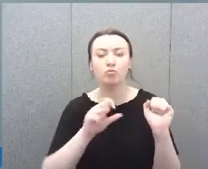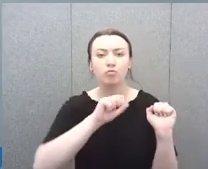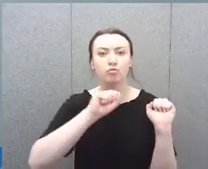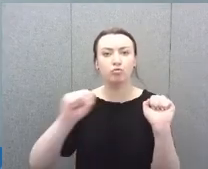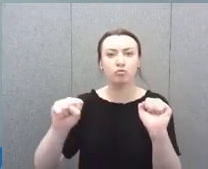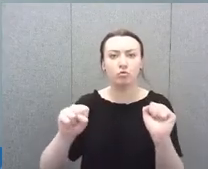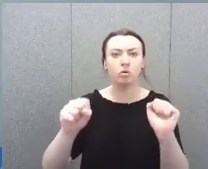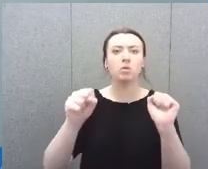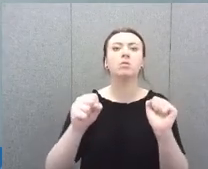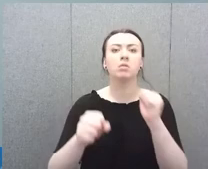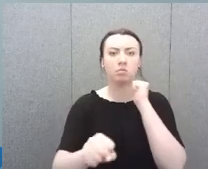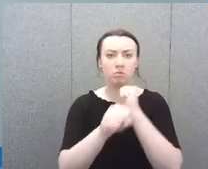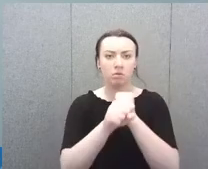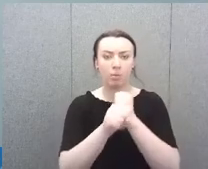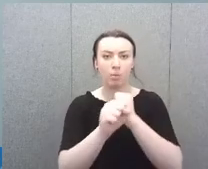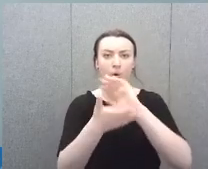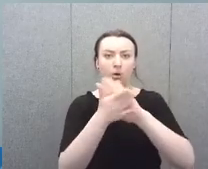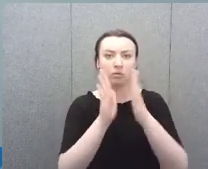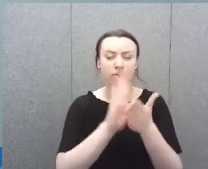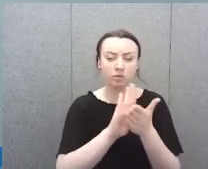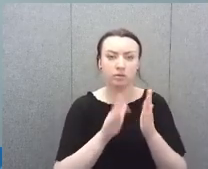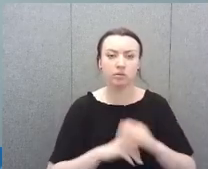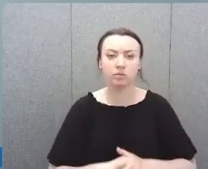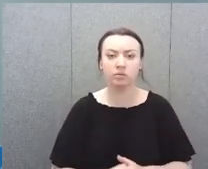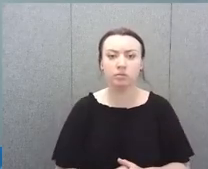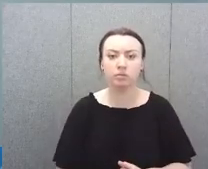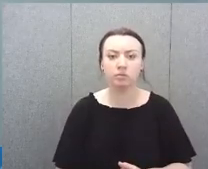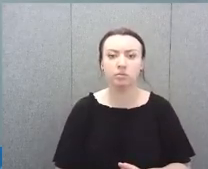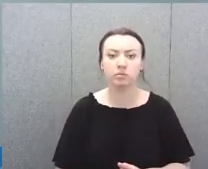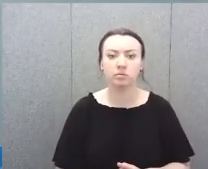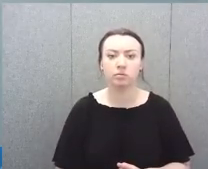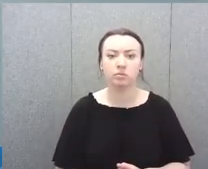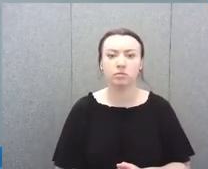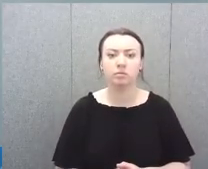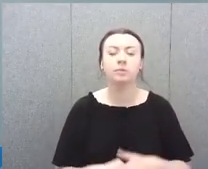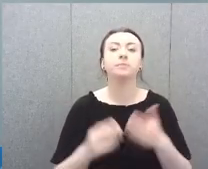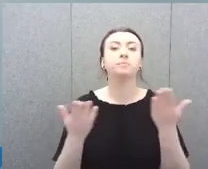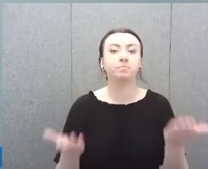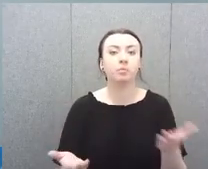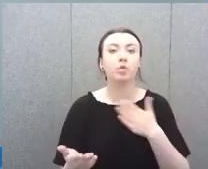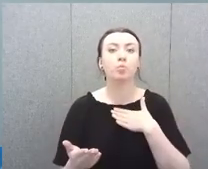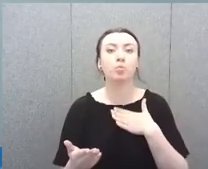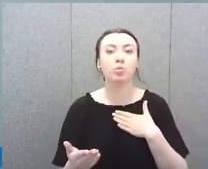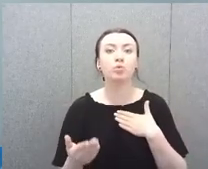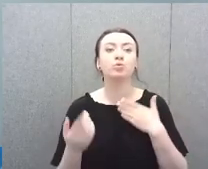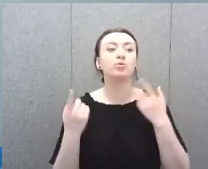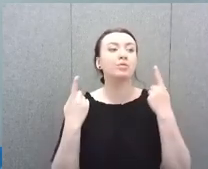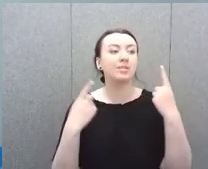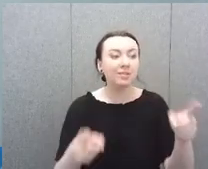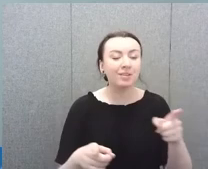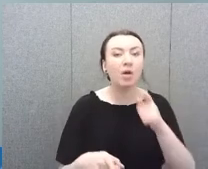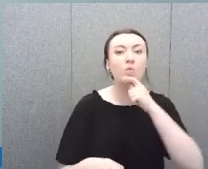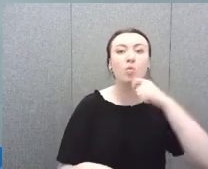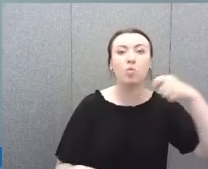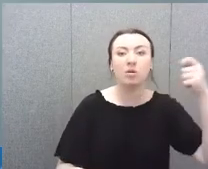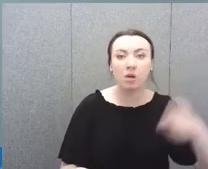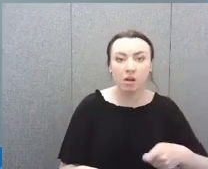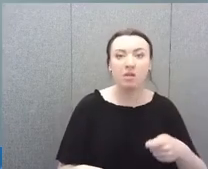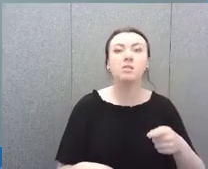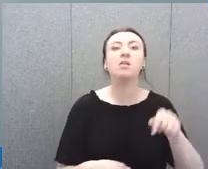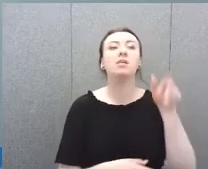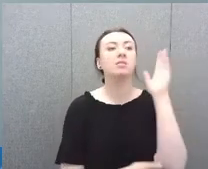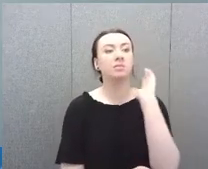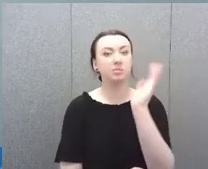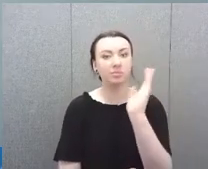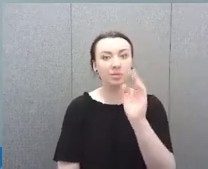И наш украинский спикер Адріана Рехта, которая представляет